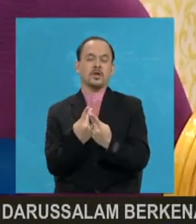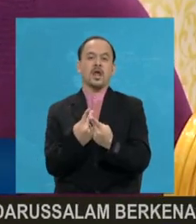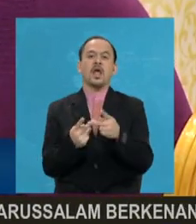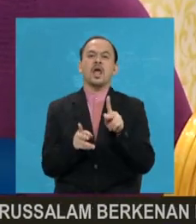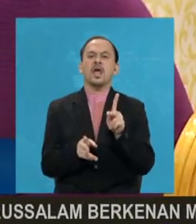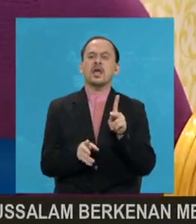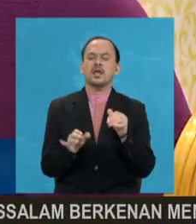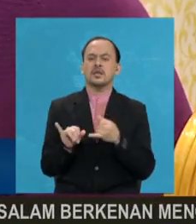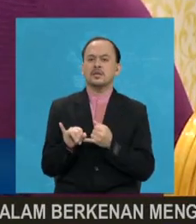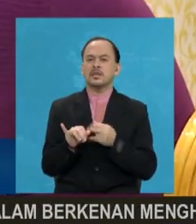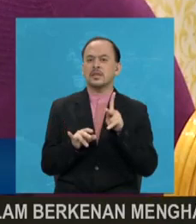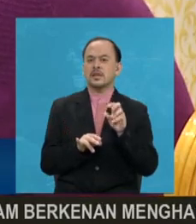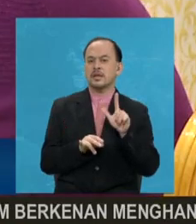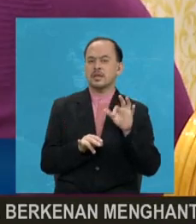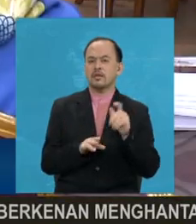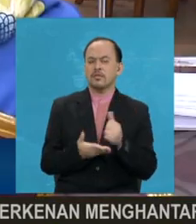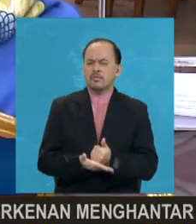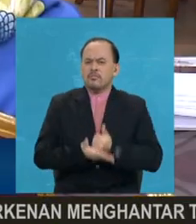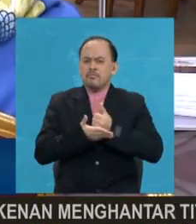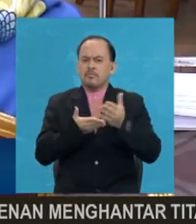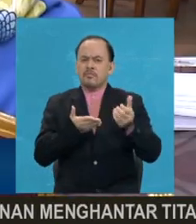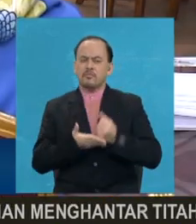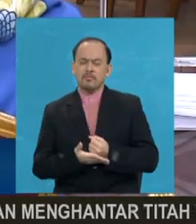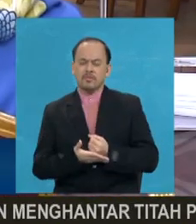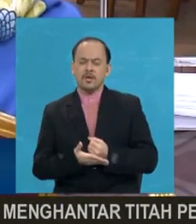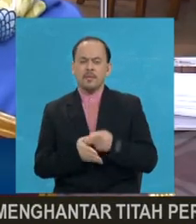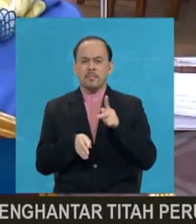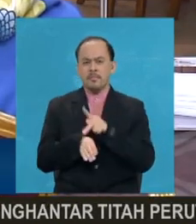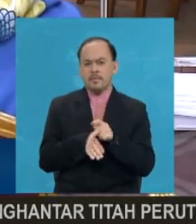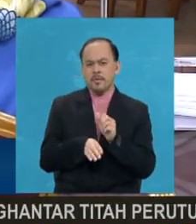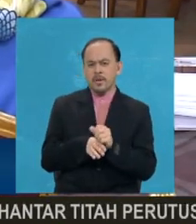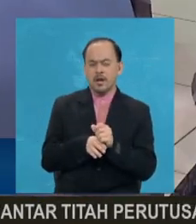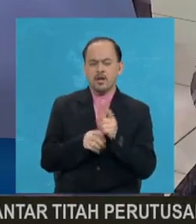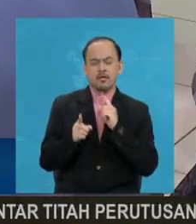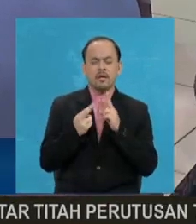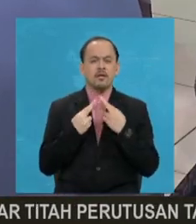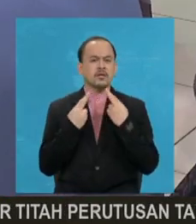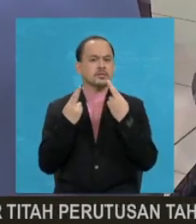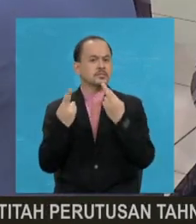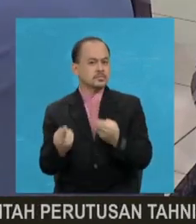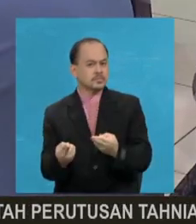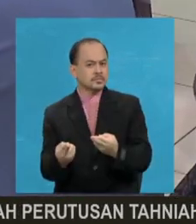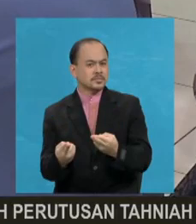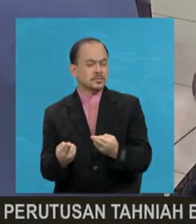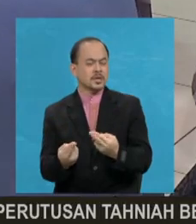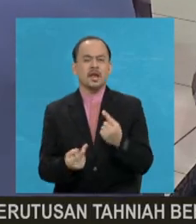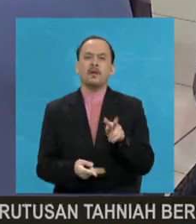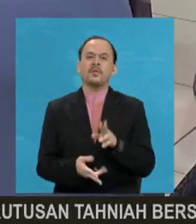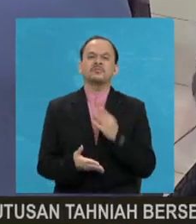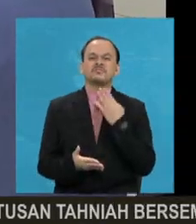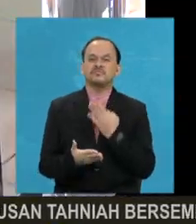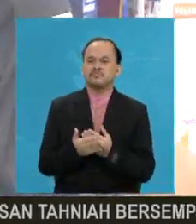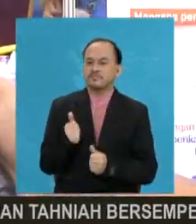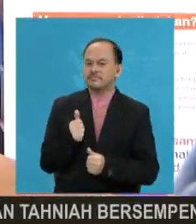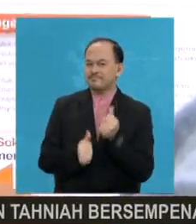inisiatif tersebut untuk mendapatkan bantuan pemangku penggarap perangkaan sementara itu menyelesaikan respon daripada orang ramai adalah